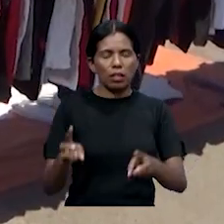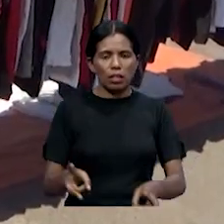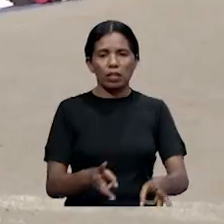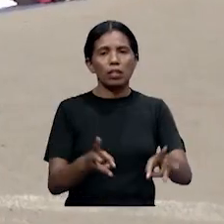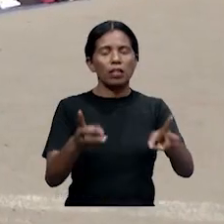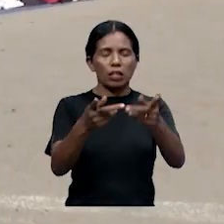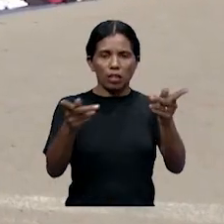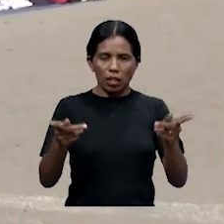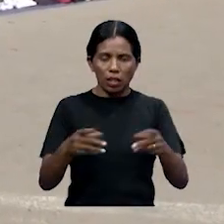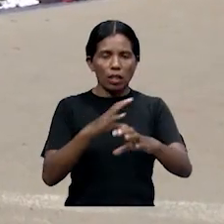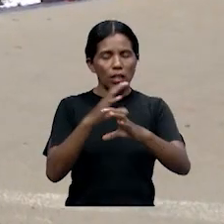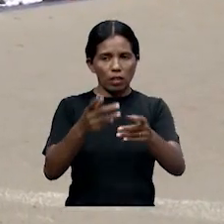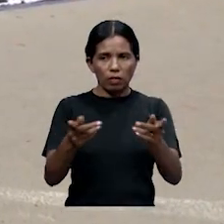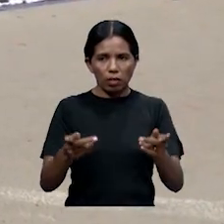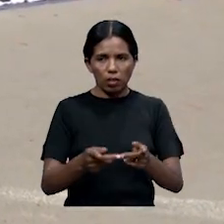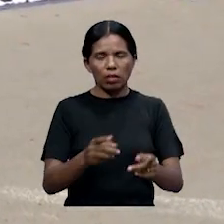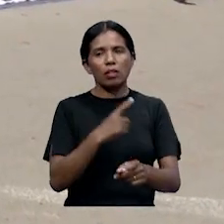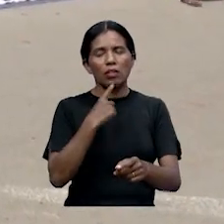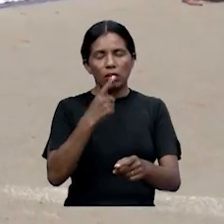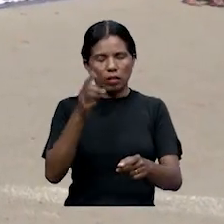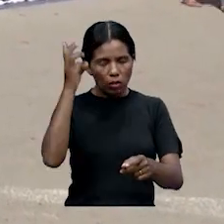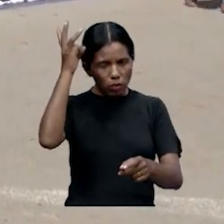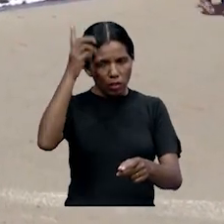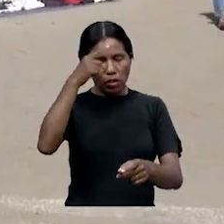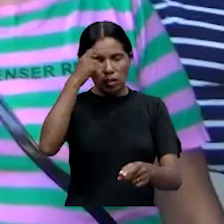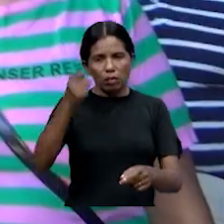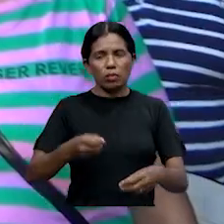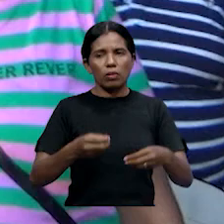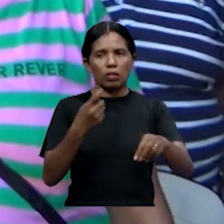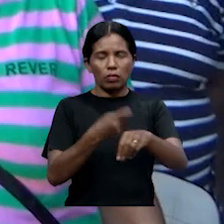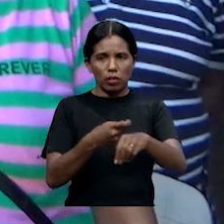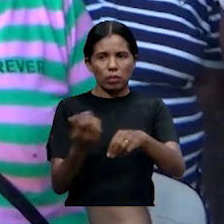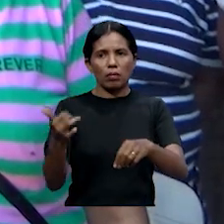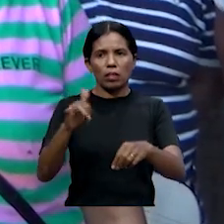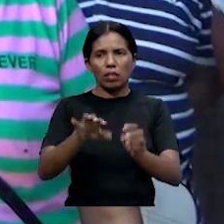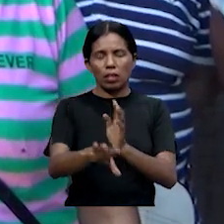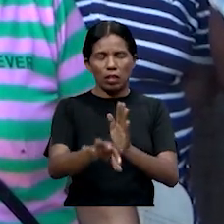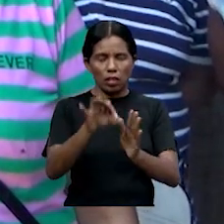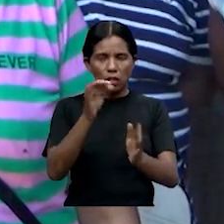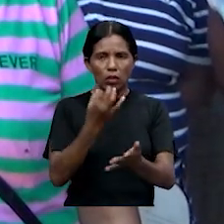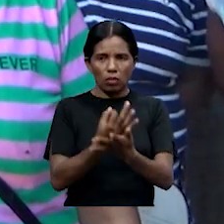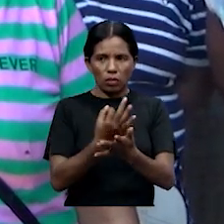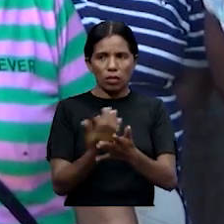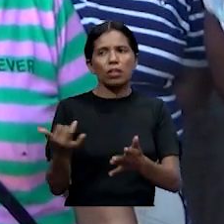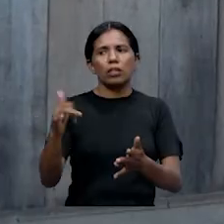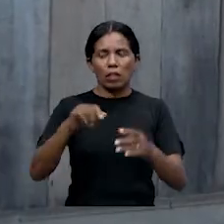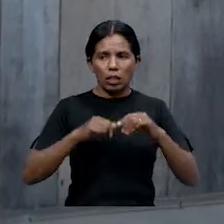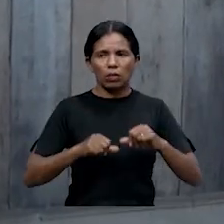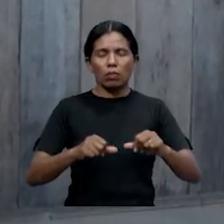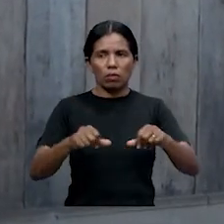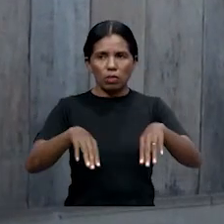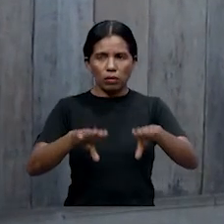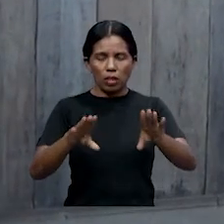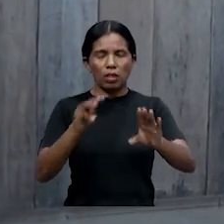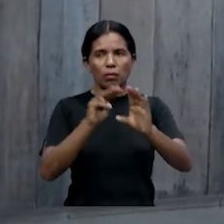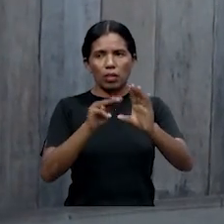estacionamento. Negociante Sire ne, preocupa, tamba situação ne, foi impacto ba Sire atu hetan rendimento. Sire ne be, continua fan e mercado